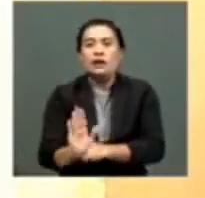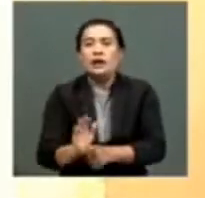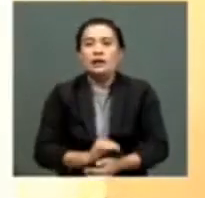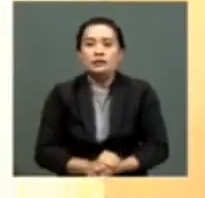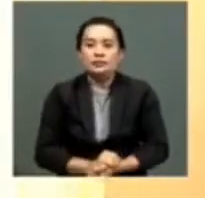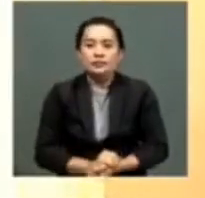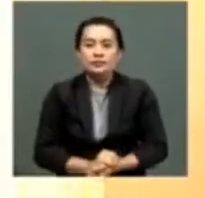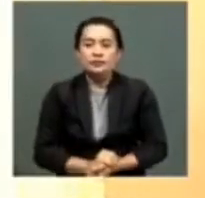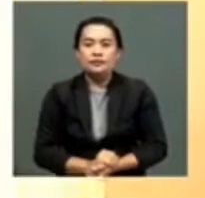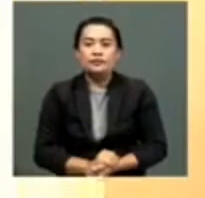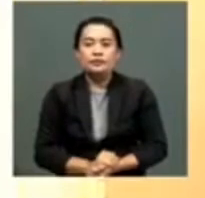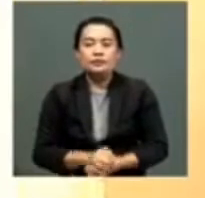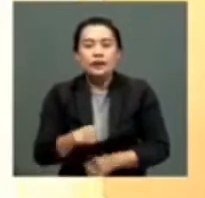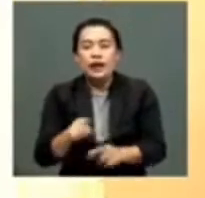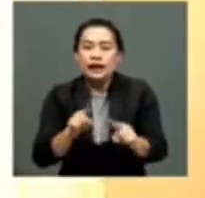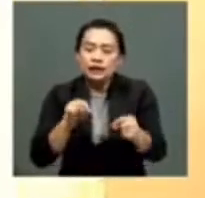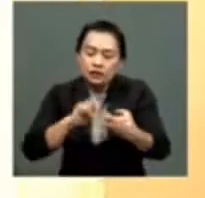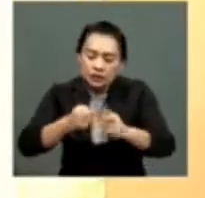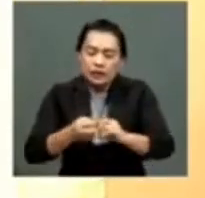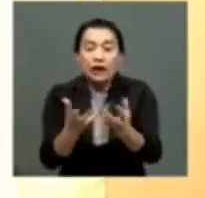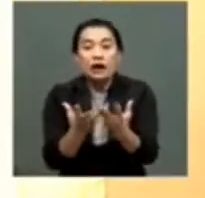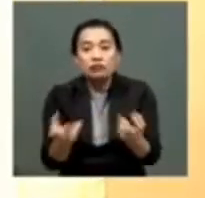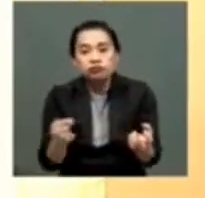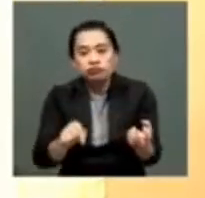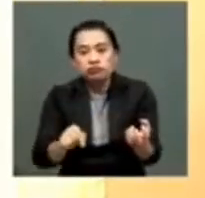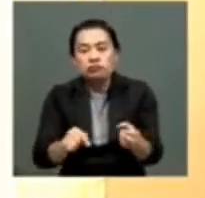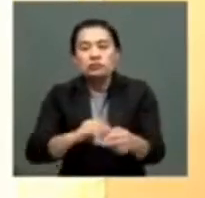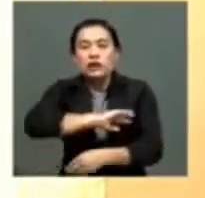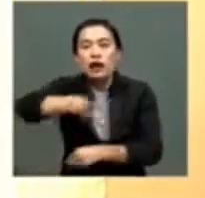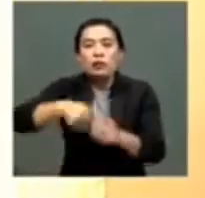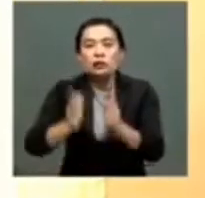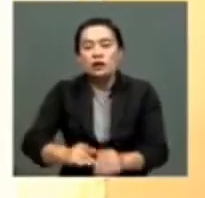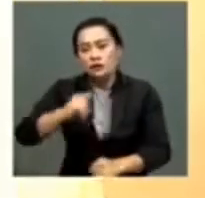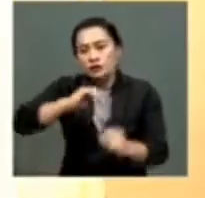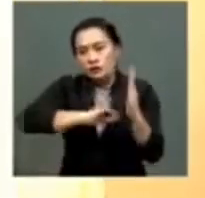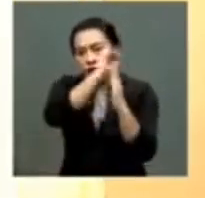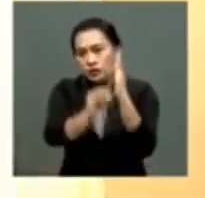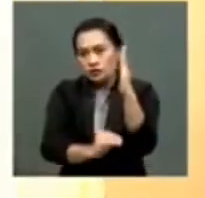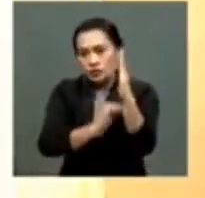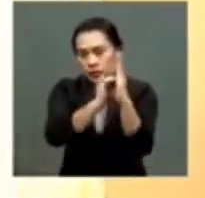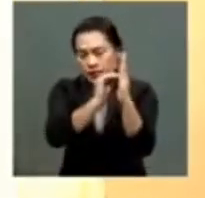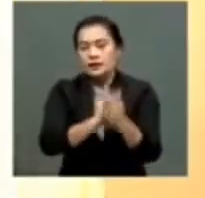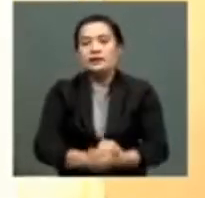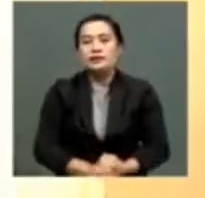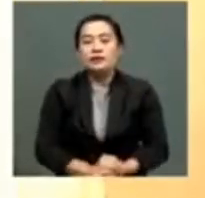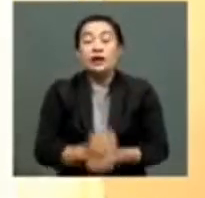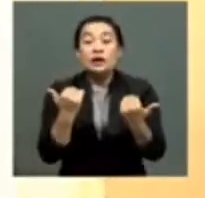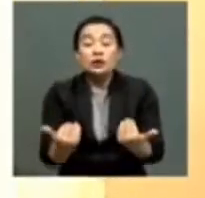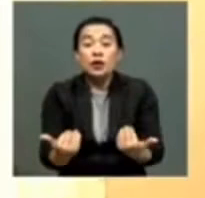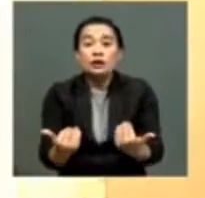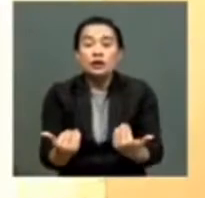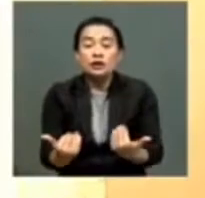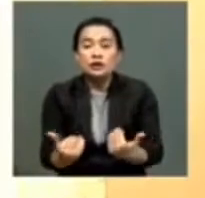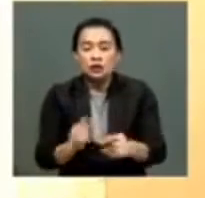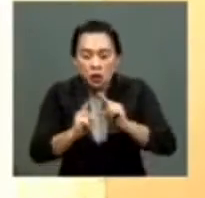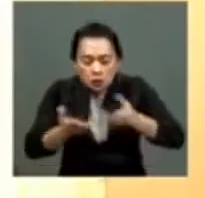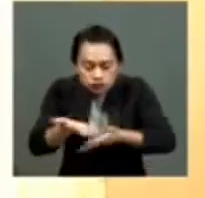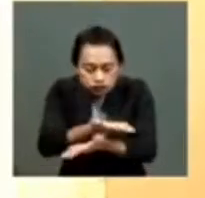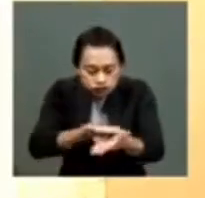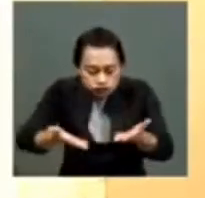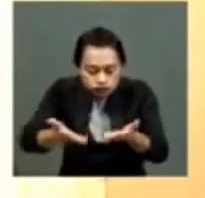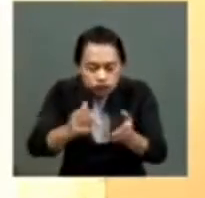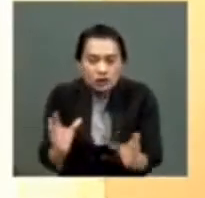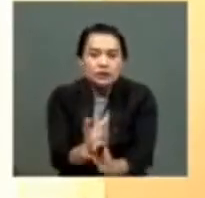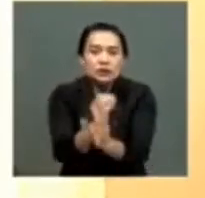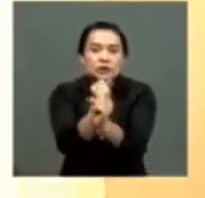ซึ่งนั่นก็จะเป็นหายนะอย่างแท้จริงสำหรับทุกคนในประเทศนี่จึงเป็นช่วงเวลาที่ต้องพิจารณาอย่างรอบคอบหาจุดส